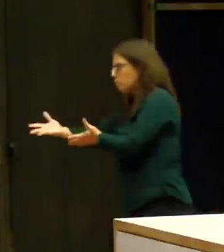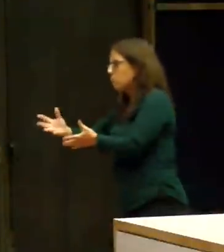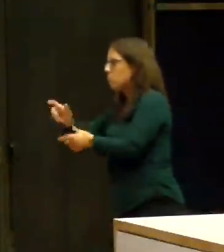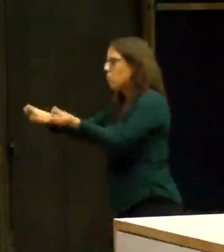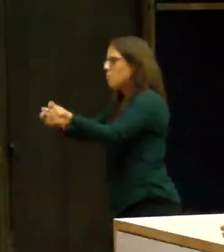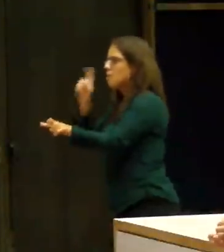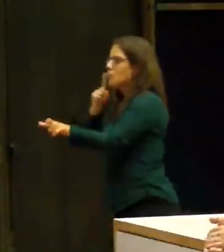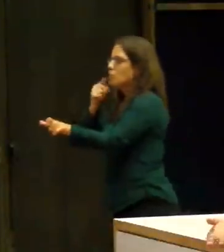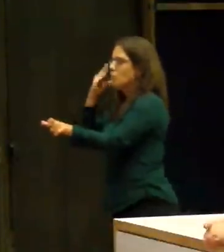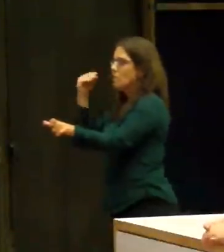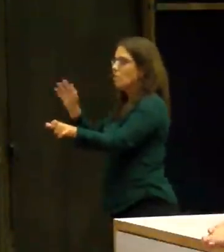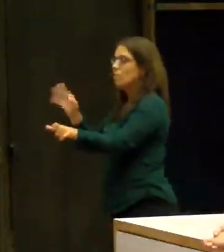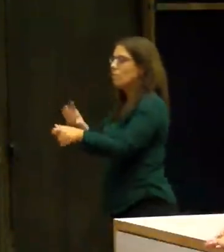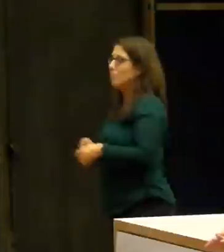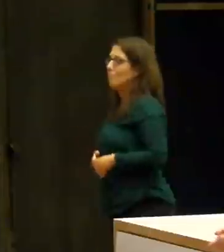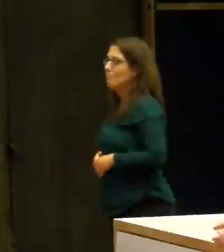sourdes ou malentendantes.